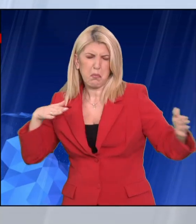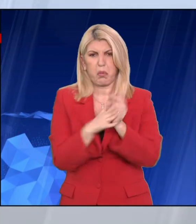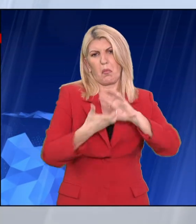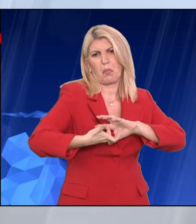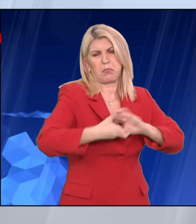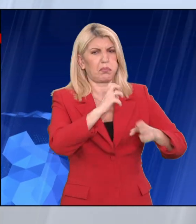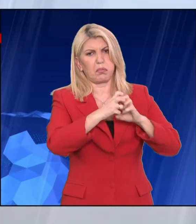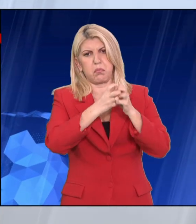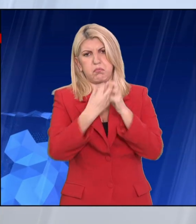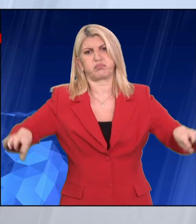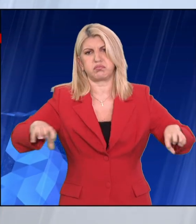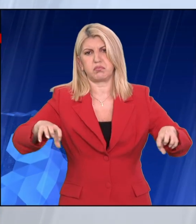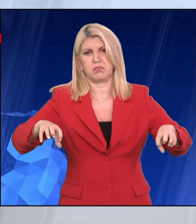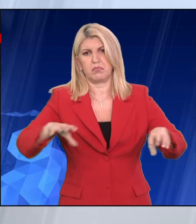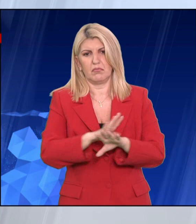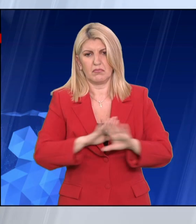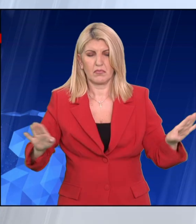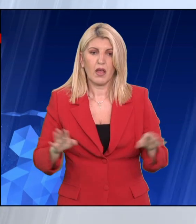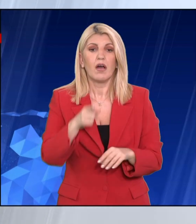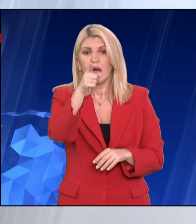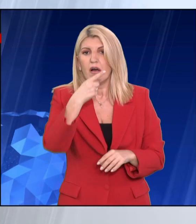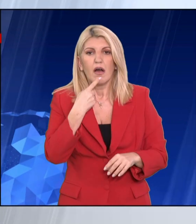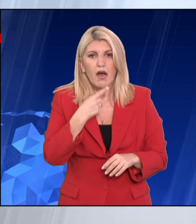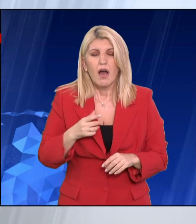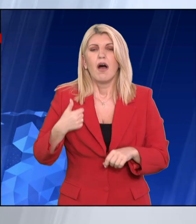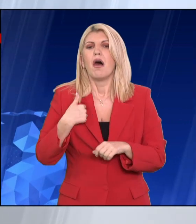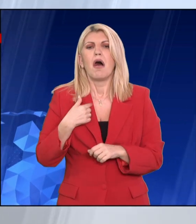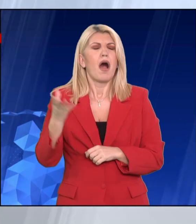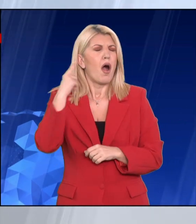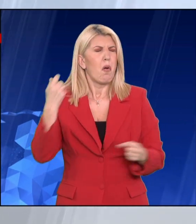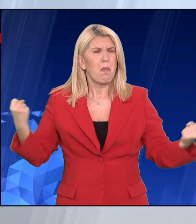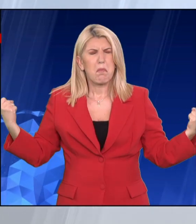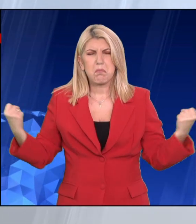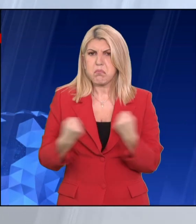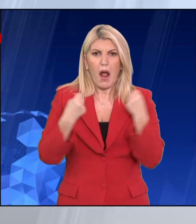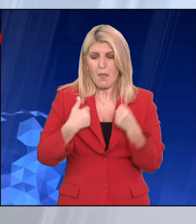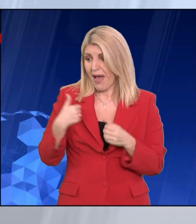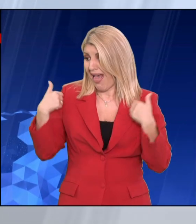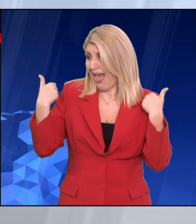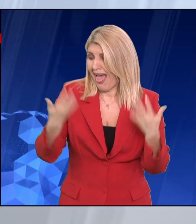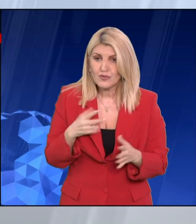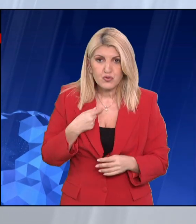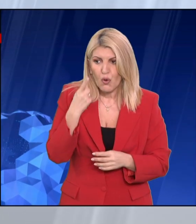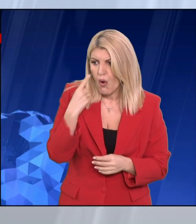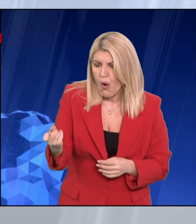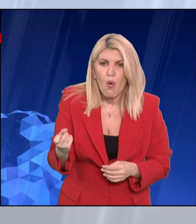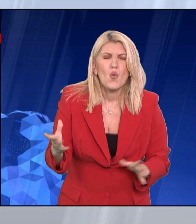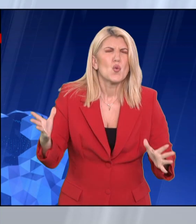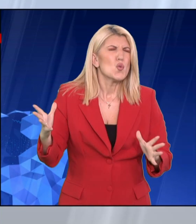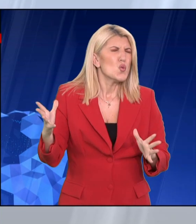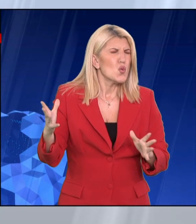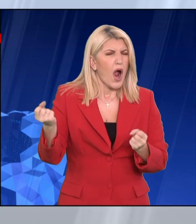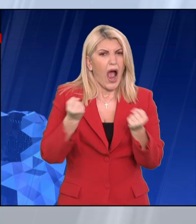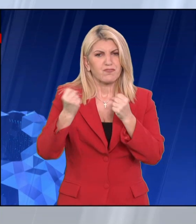έξω και δυστυχώς είδα το αυτοκίνητο να είναι σε κατάσταση διπλωμένη. Ο θάνατος για τον